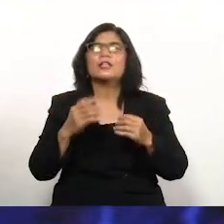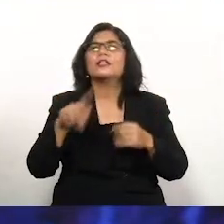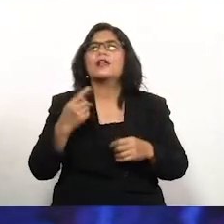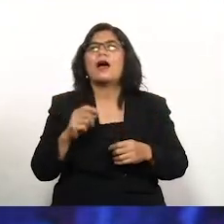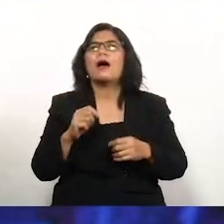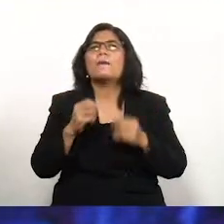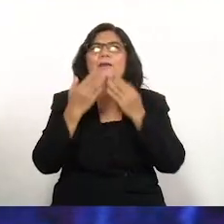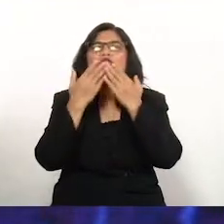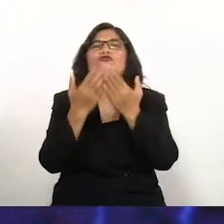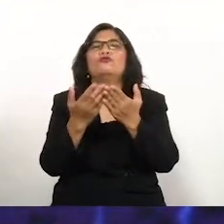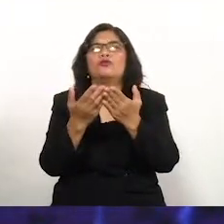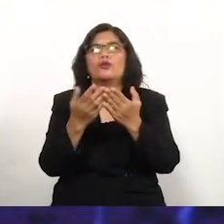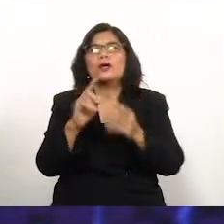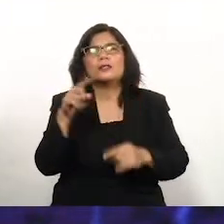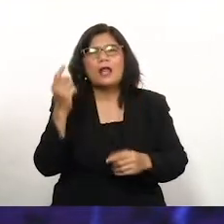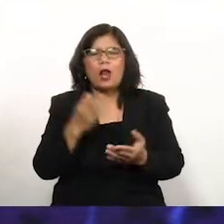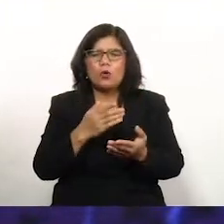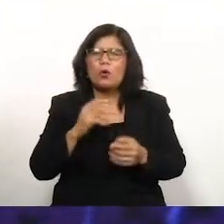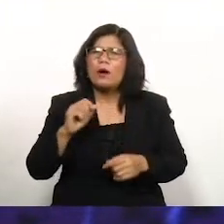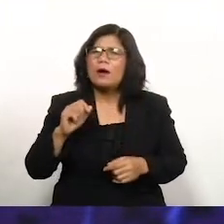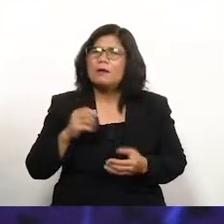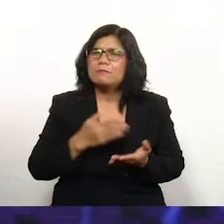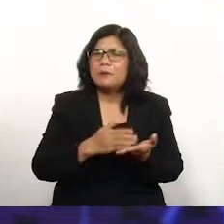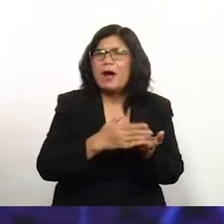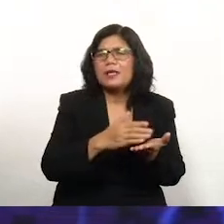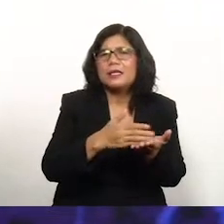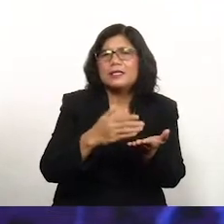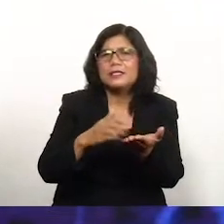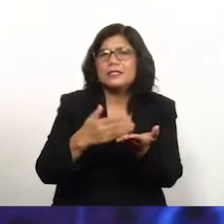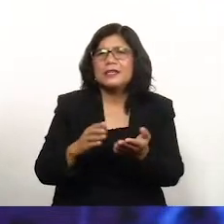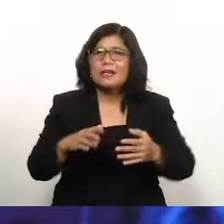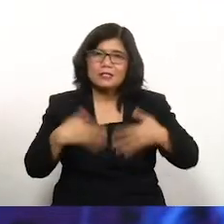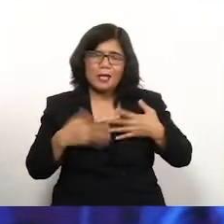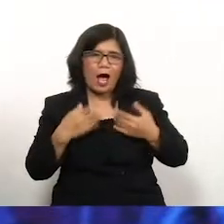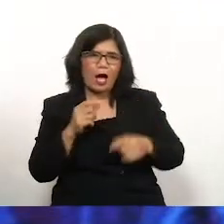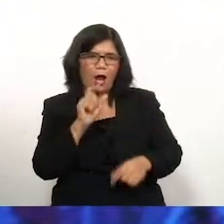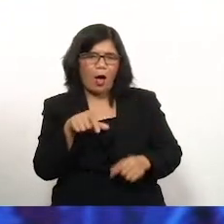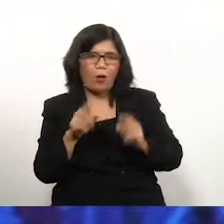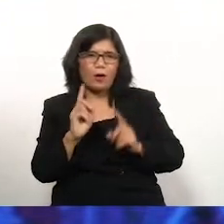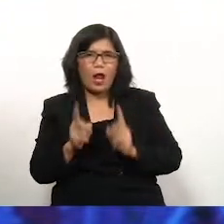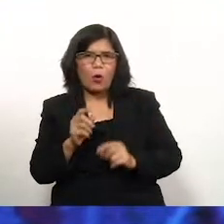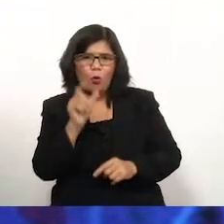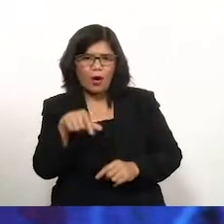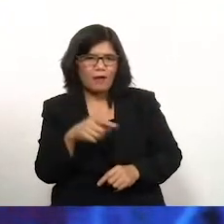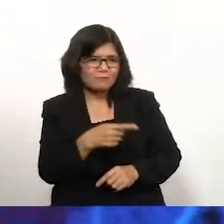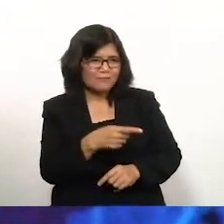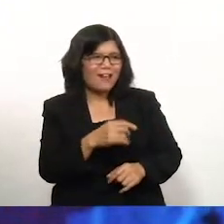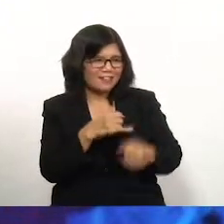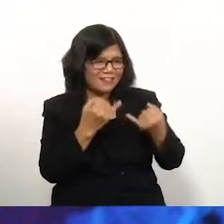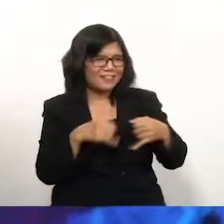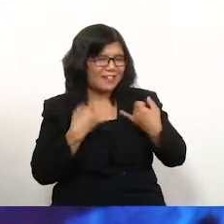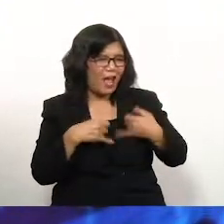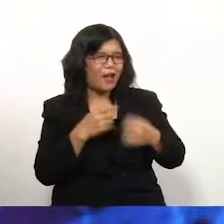bersyukur Ayo kita bisa selalu berbagi Ayo kita bisa senang kalau lihat orang lain senang The